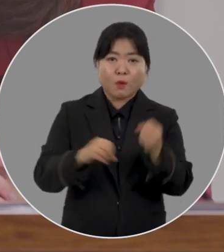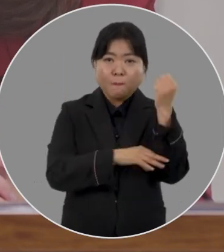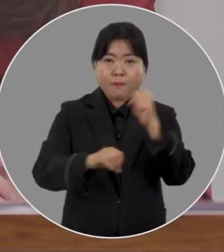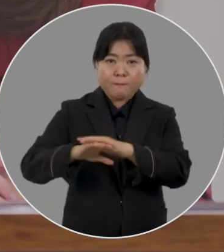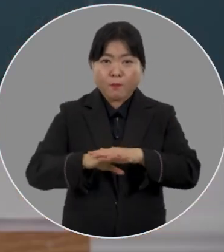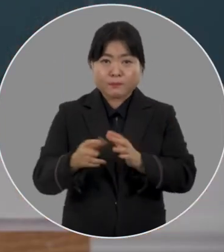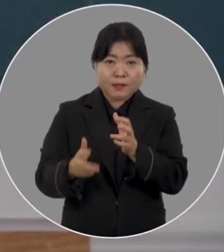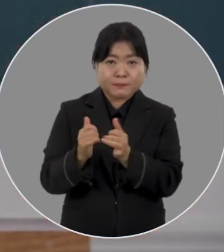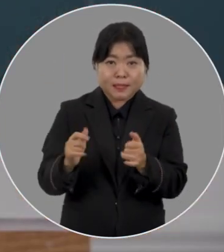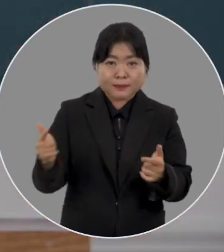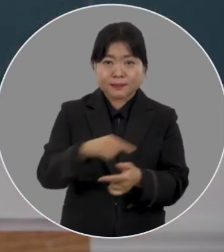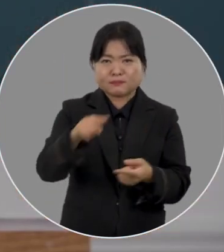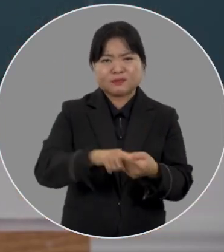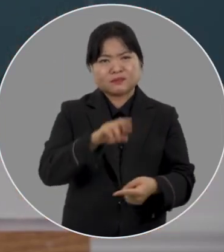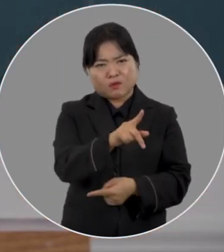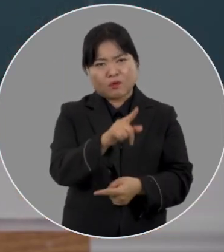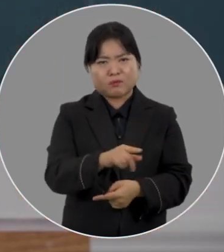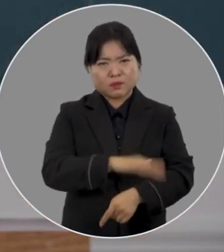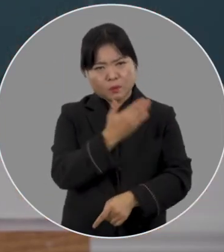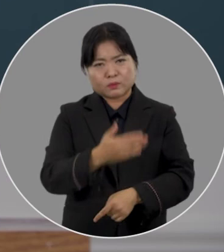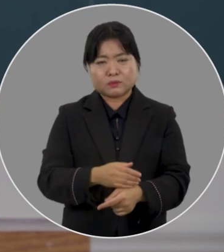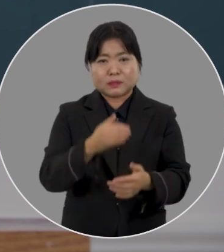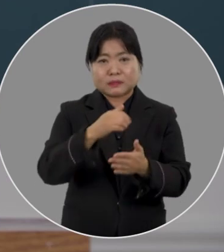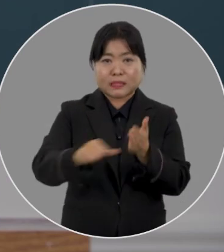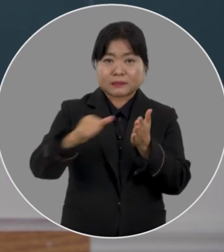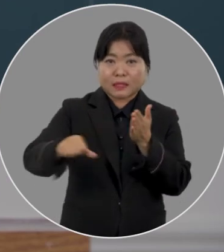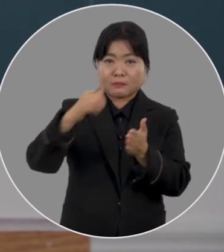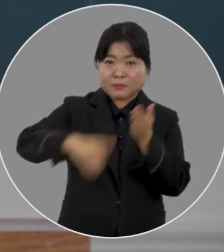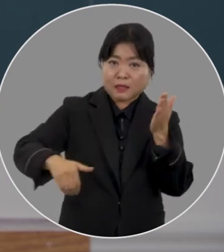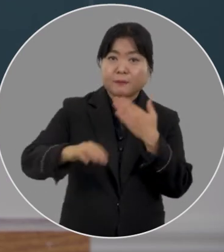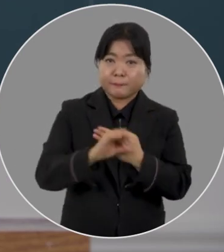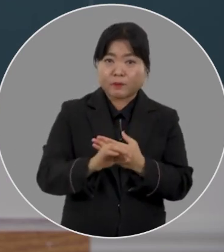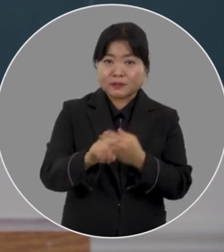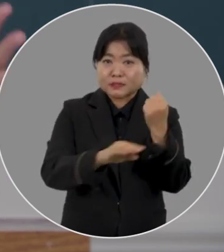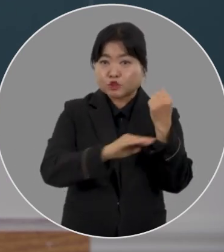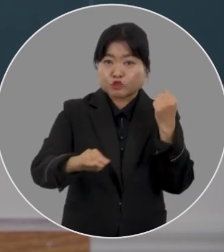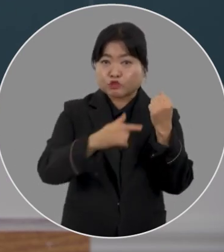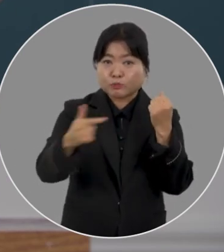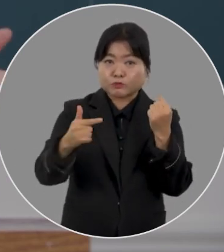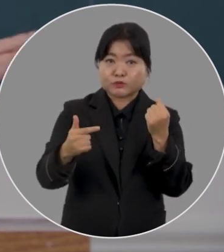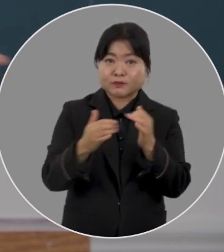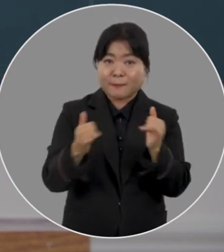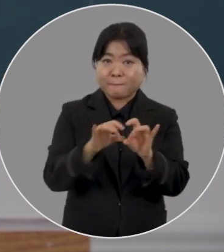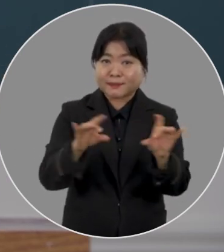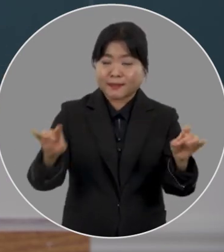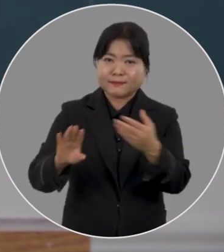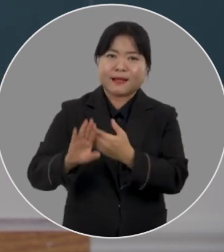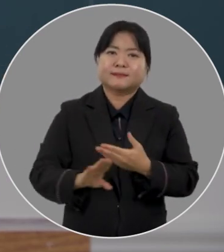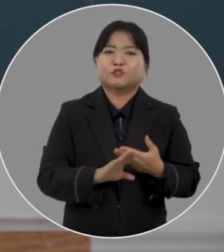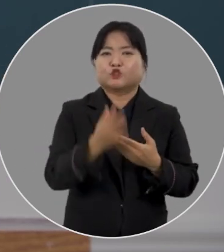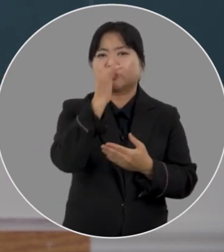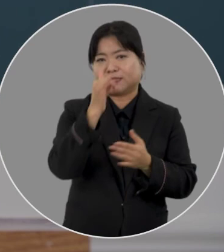사업자가 나서서 이건 잘못된 표현이야 이러면서 이렇게 삭제를 하기 시작하면 그 기준이 너무 사람에 따라 달라질 수